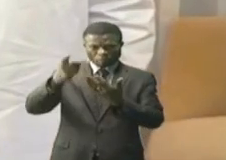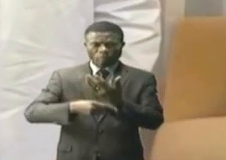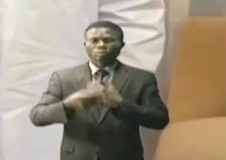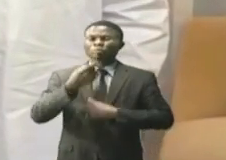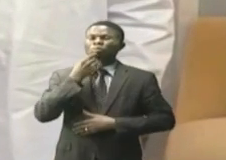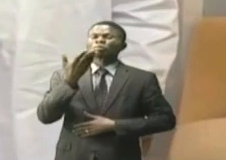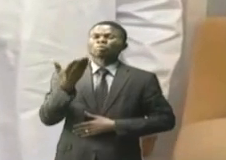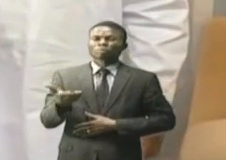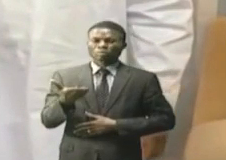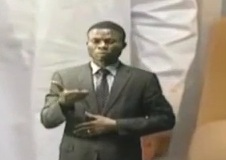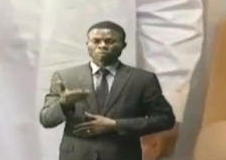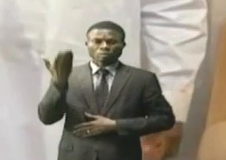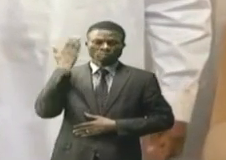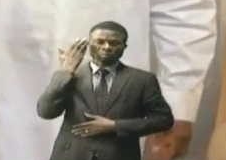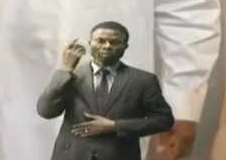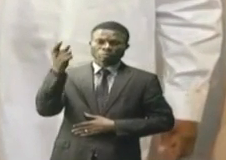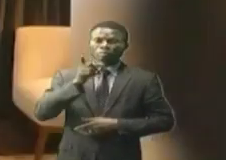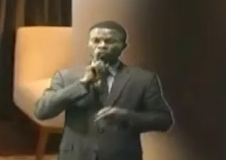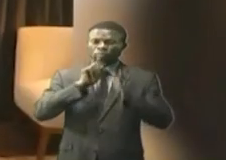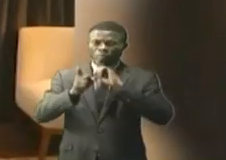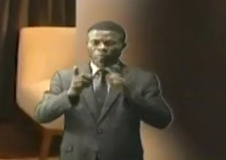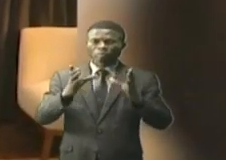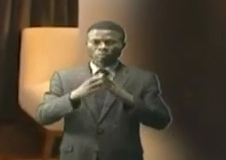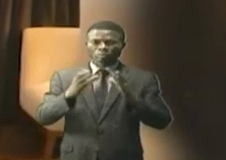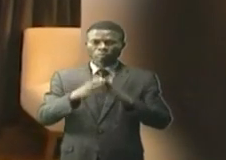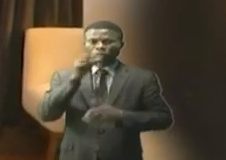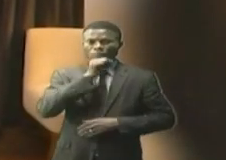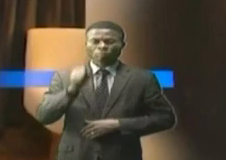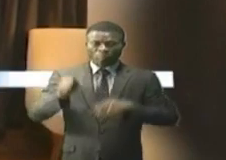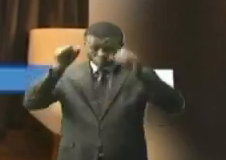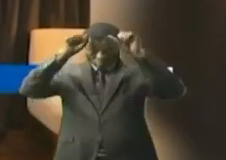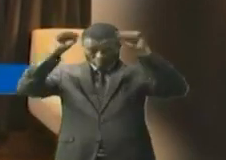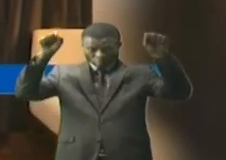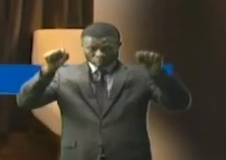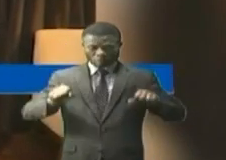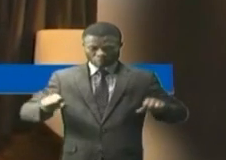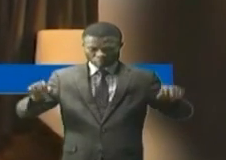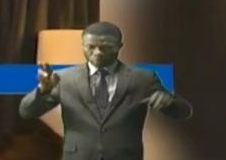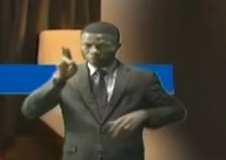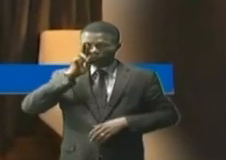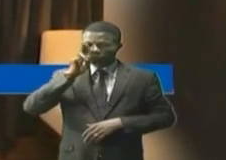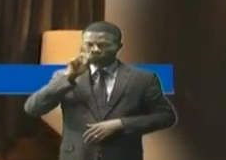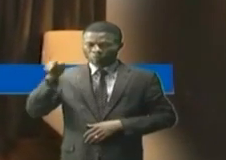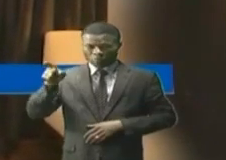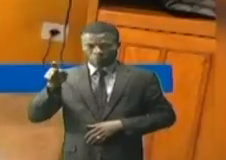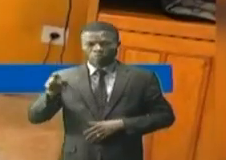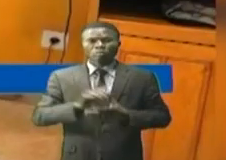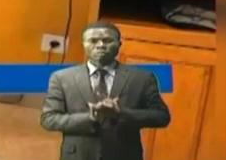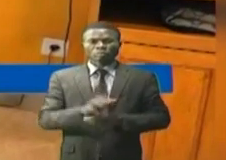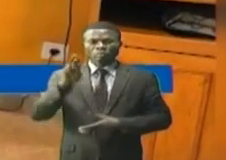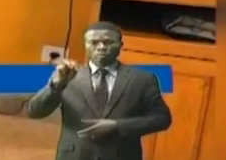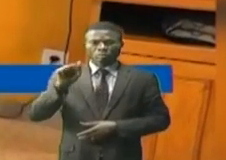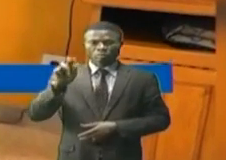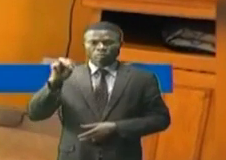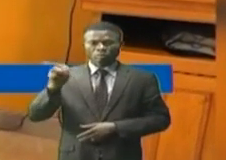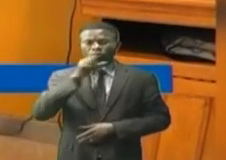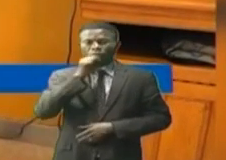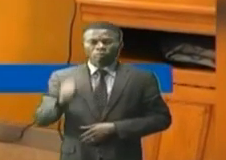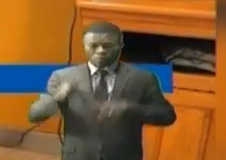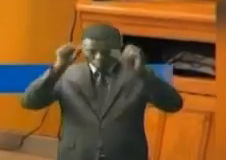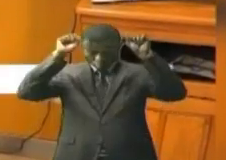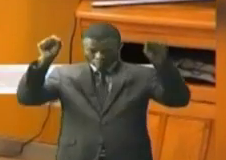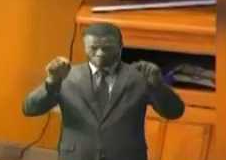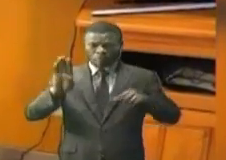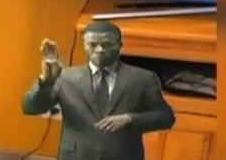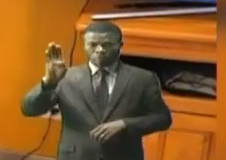l'histoire, Freddy Kita a échangé avec l'ancien président du Niger, Mamadou Youssoufou, et l'ancien président